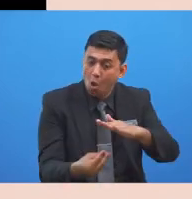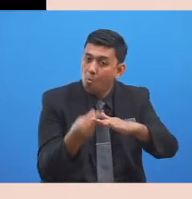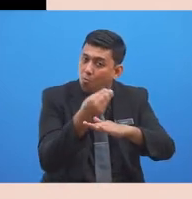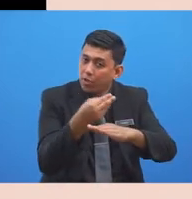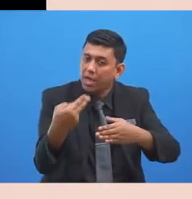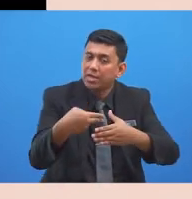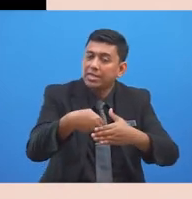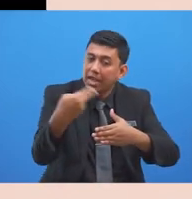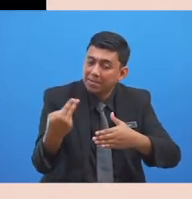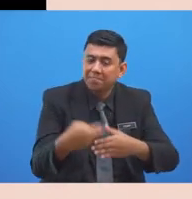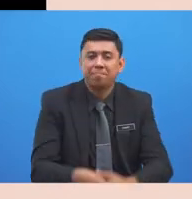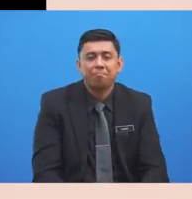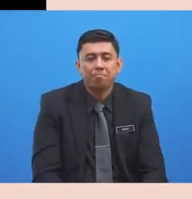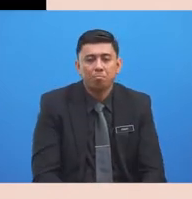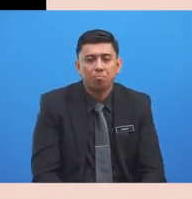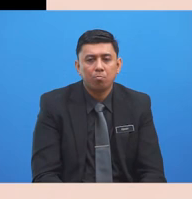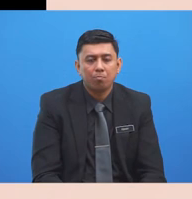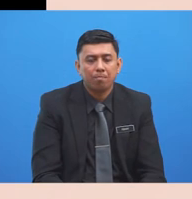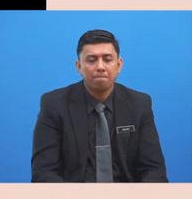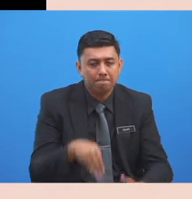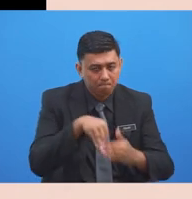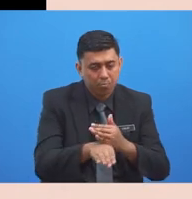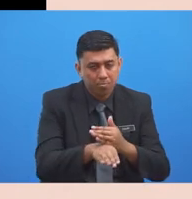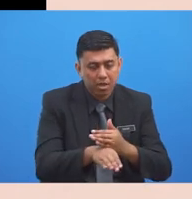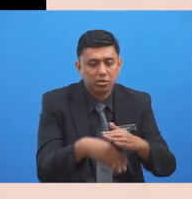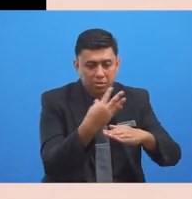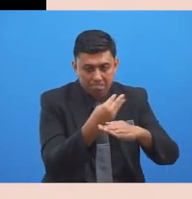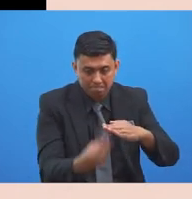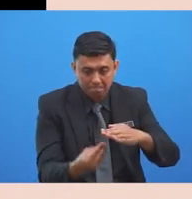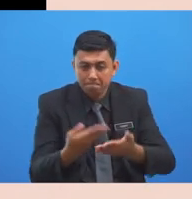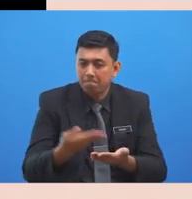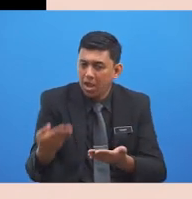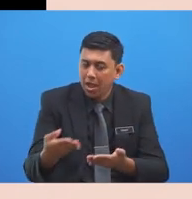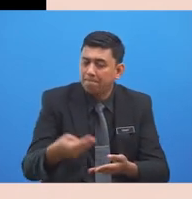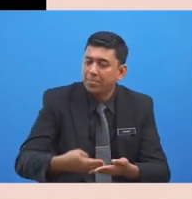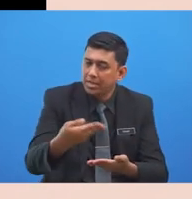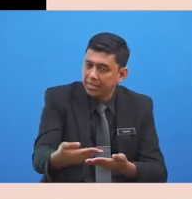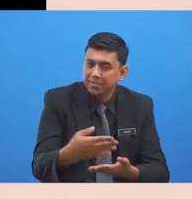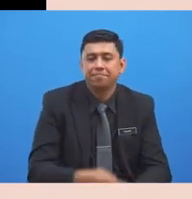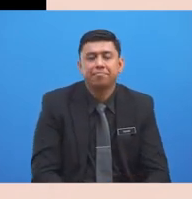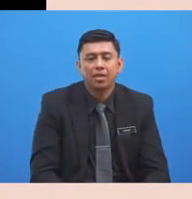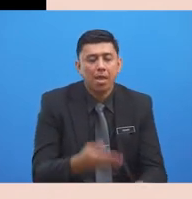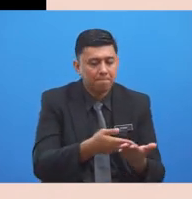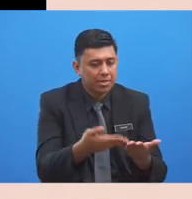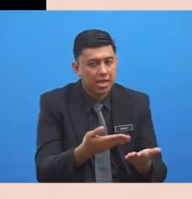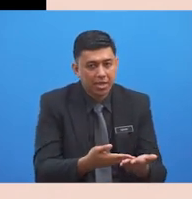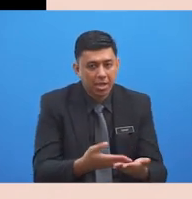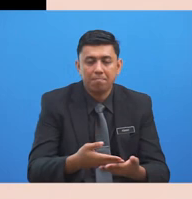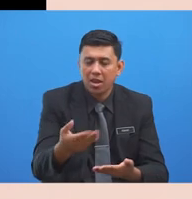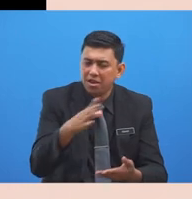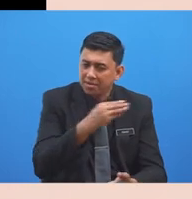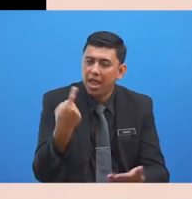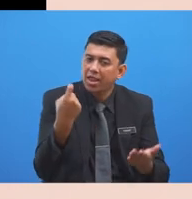yang dihasilkan. Pengguna perlu memasukkan input barang yang dibeli, bilangan barang